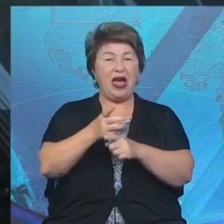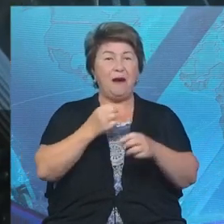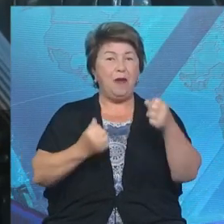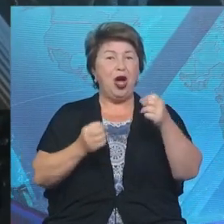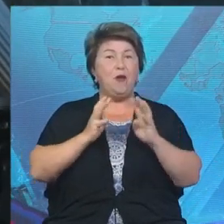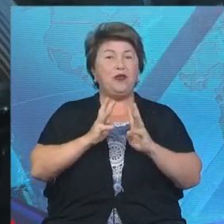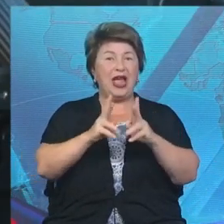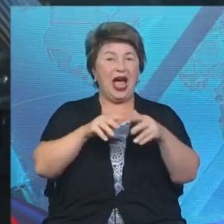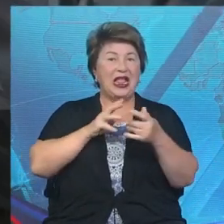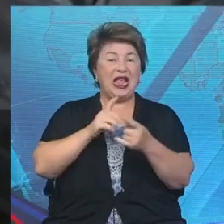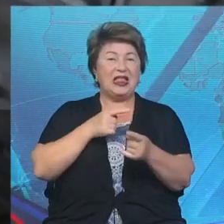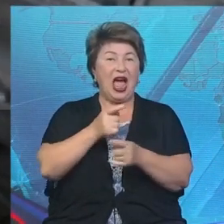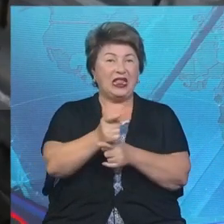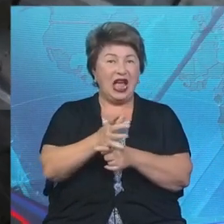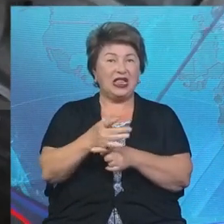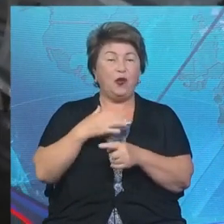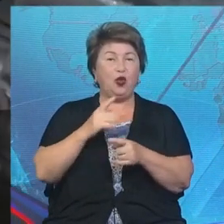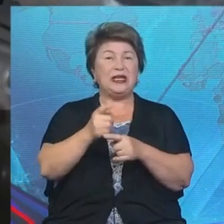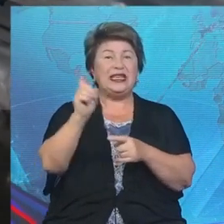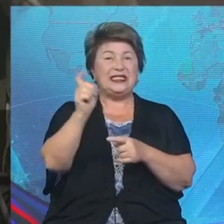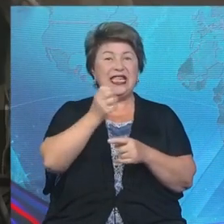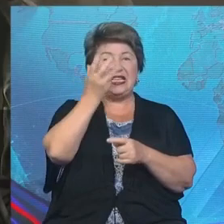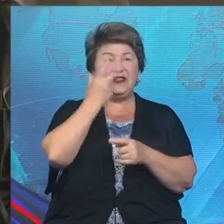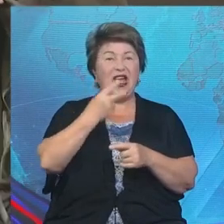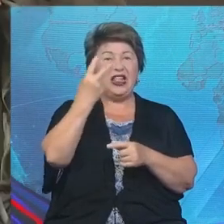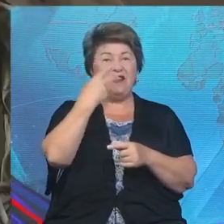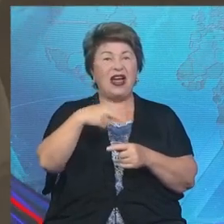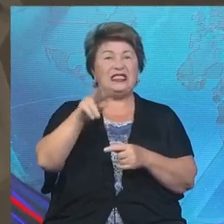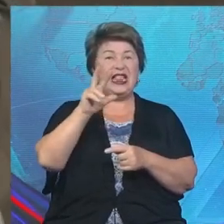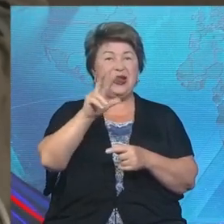Напомню, наши выйдут на старт на танках синего цвета уже 23 сентября.